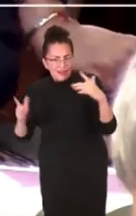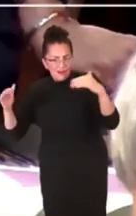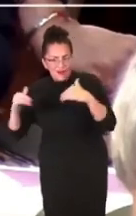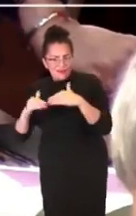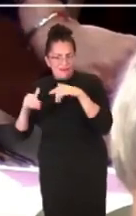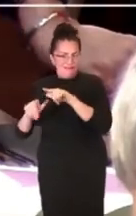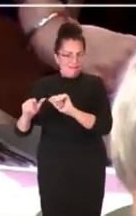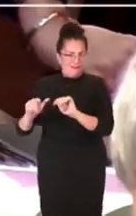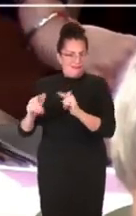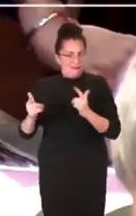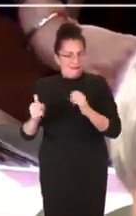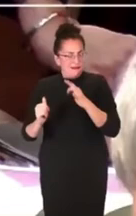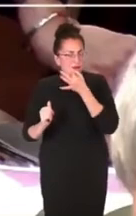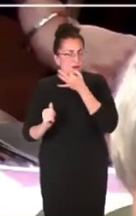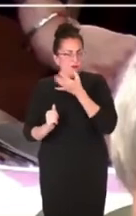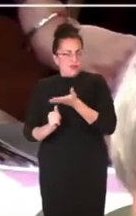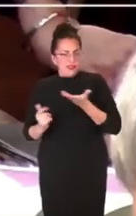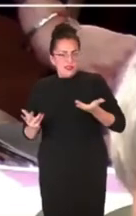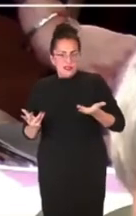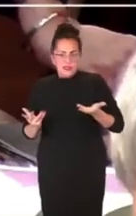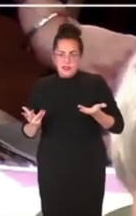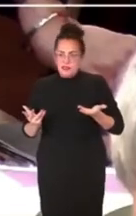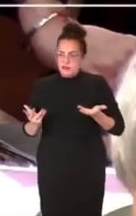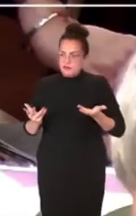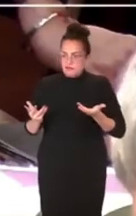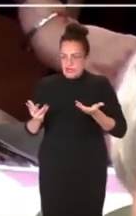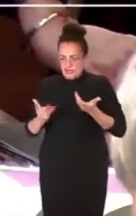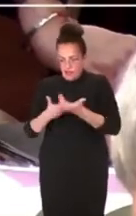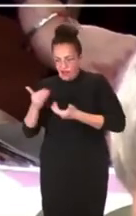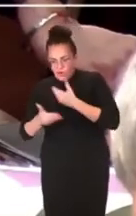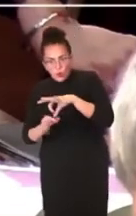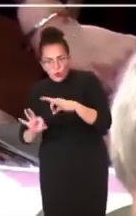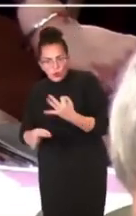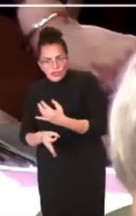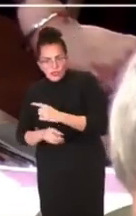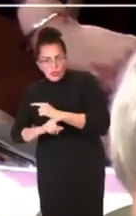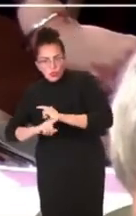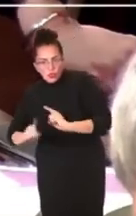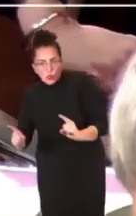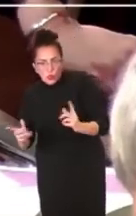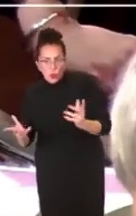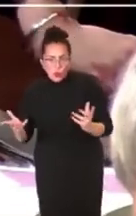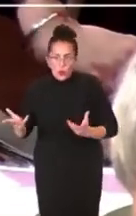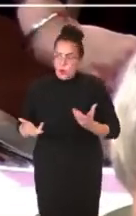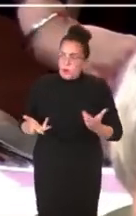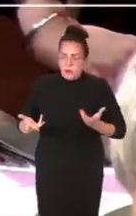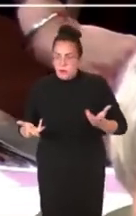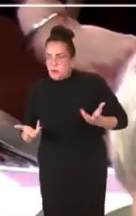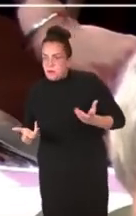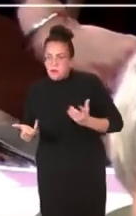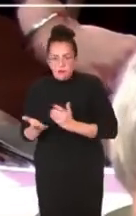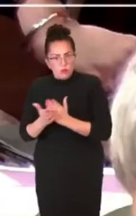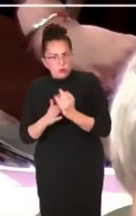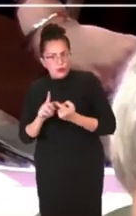important, effectivement, au moins de nous dire où est-ce qu'on en est par rapport à ce projet extrêmement